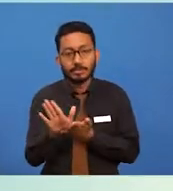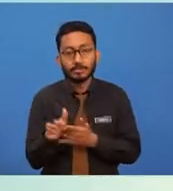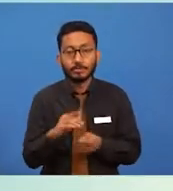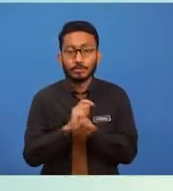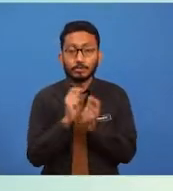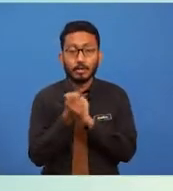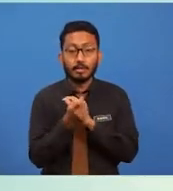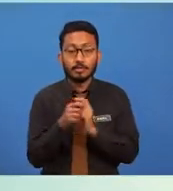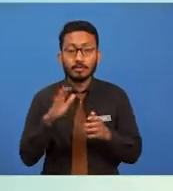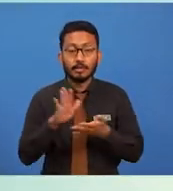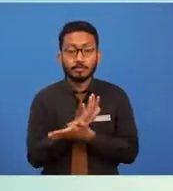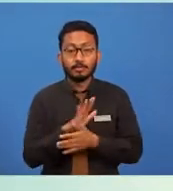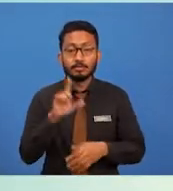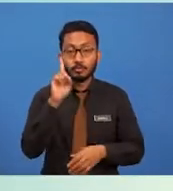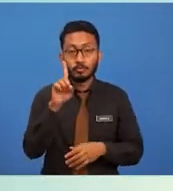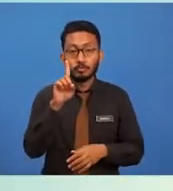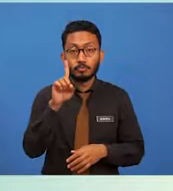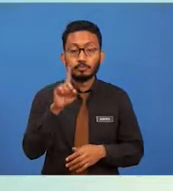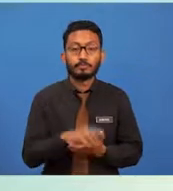lembap kepada biru.